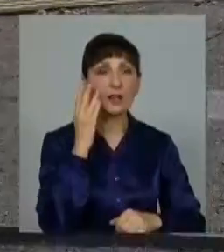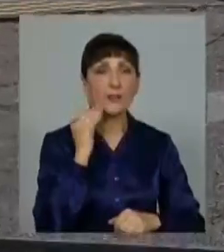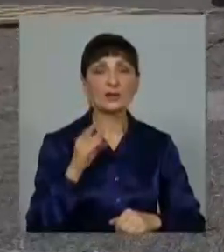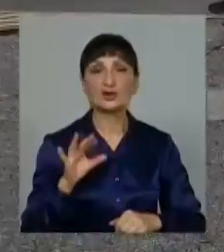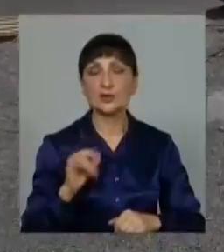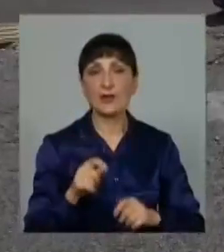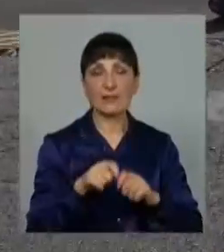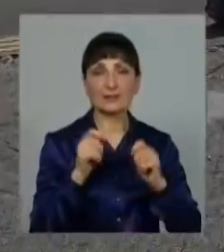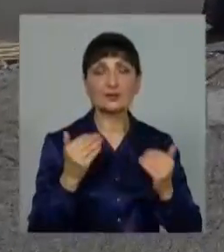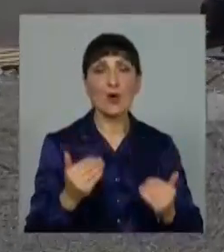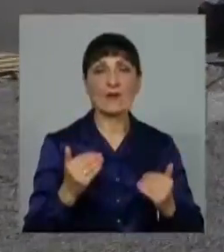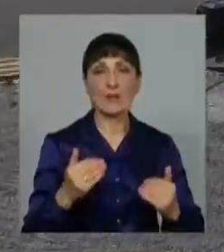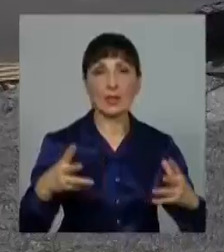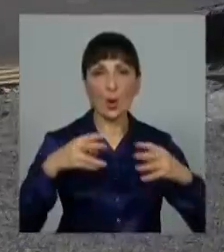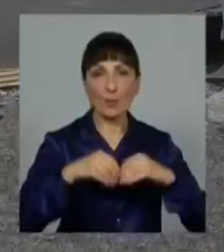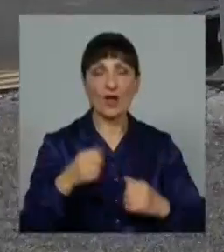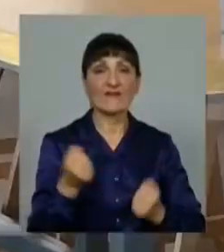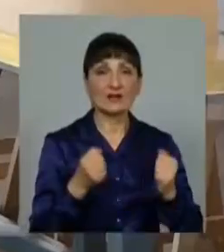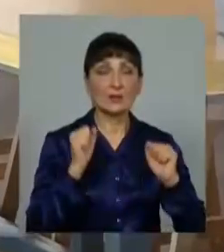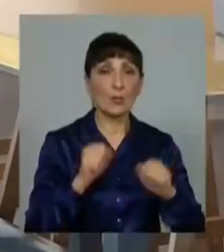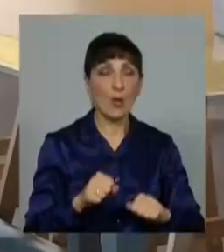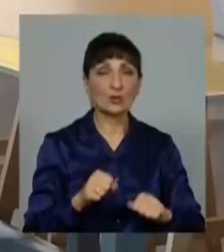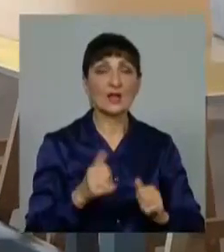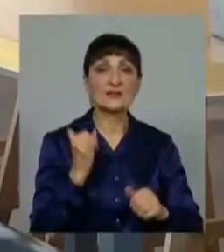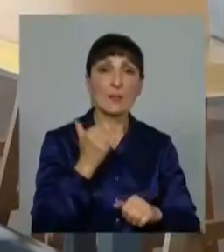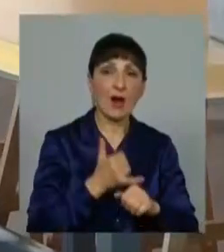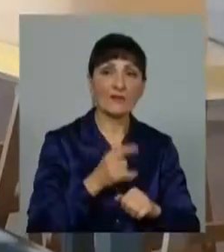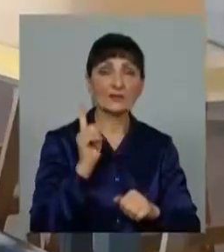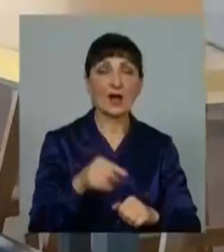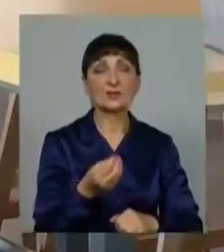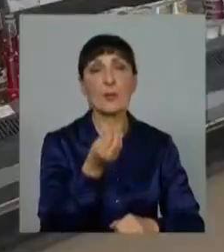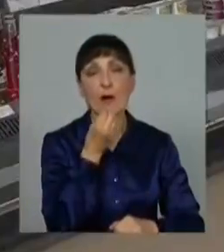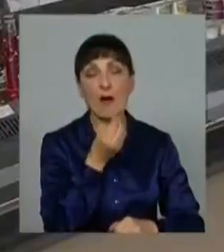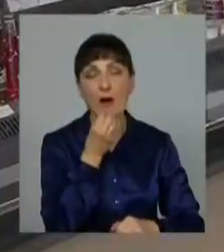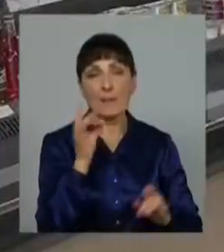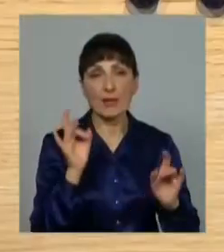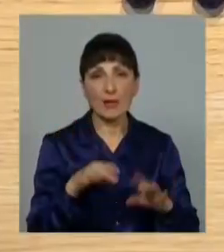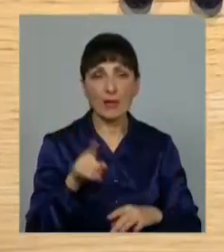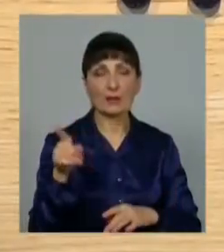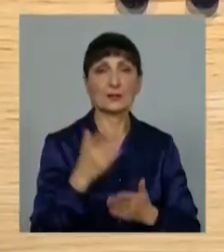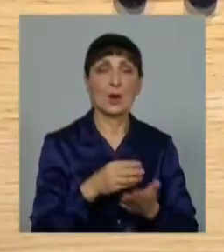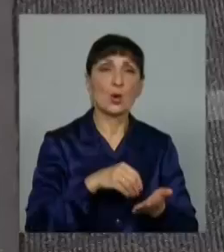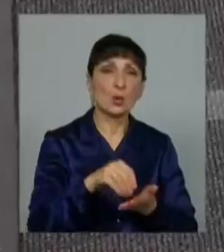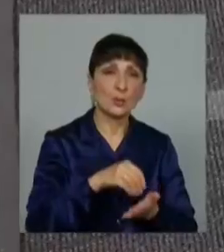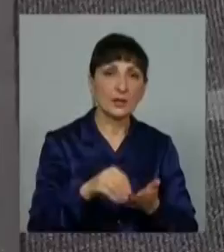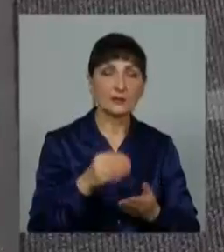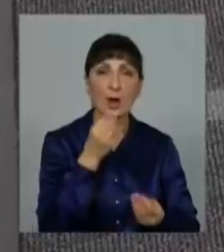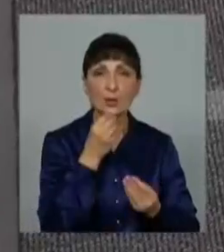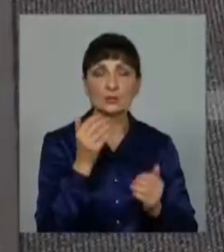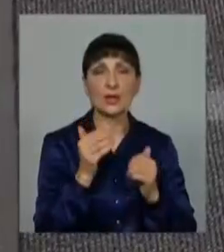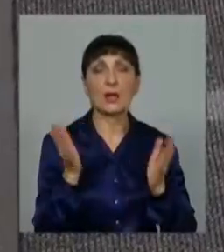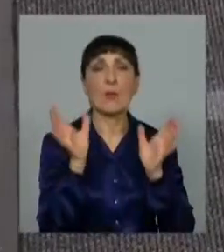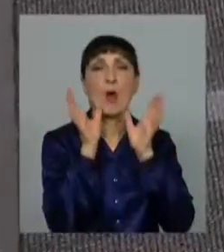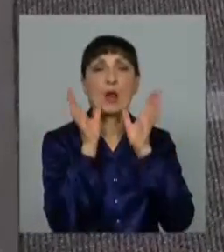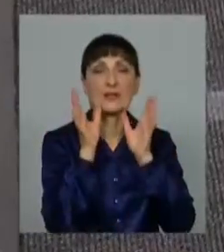Алматы-Чилик-Харгос открылся современный комплекс, где водители могут не только заправиться, а также пообедать, купить продукты и совершить молитву. В ближайшие